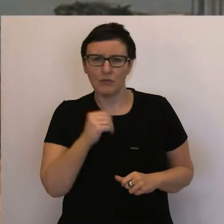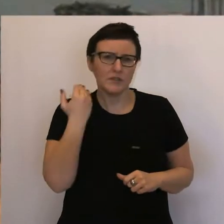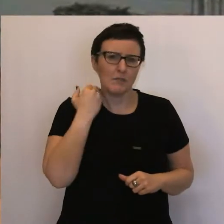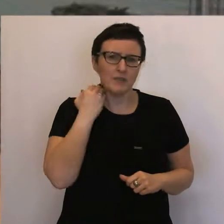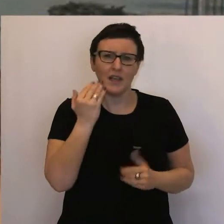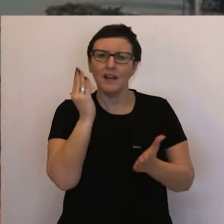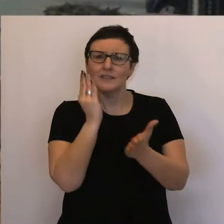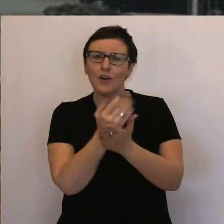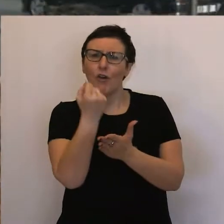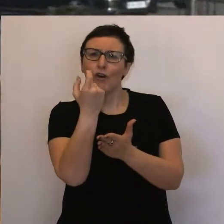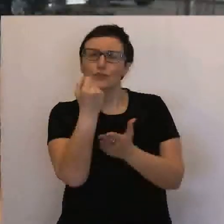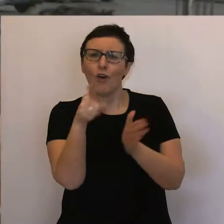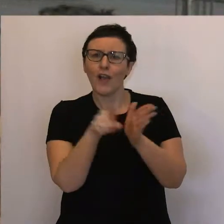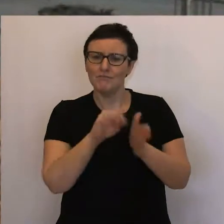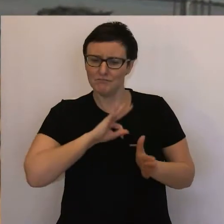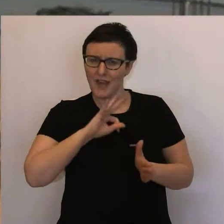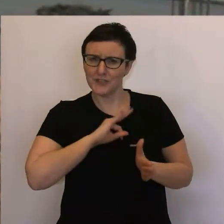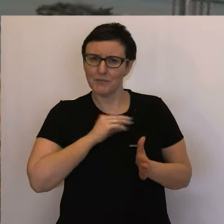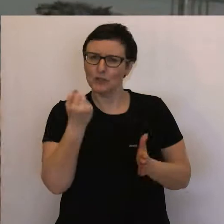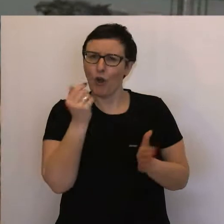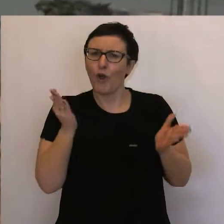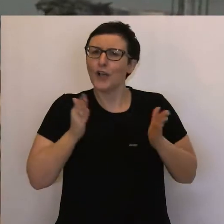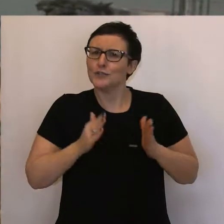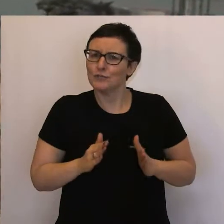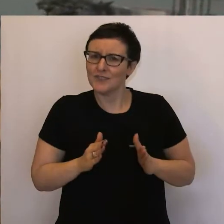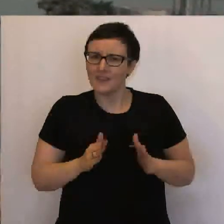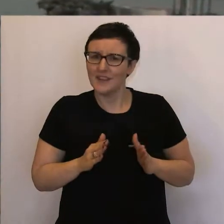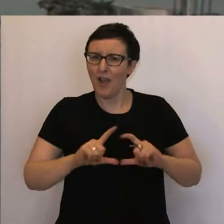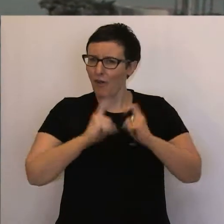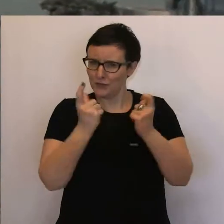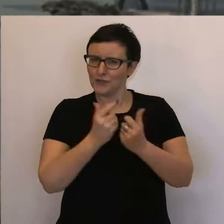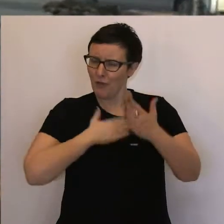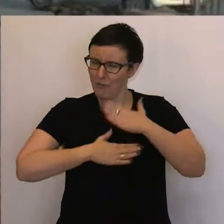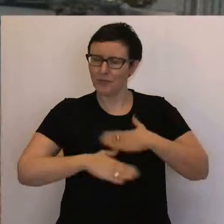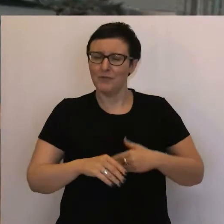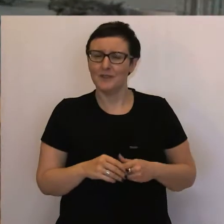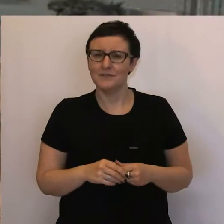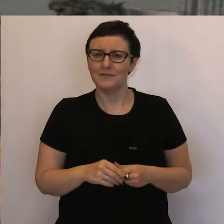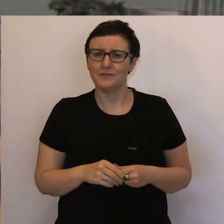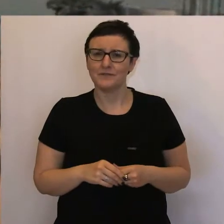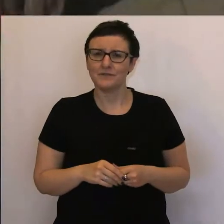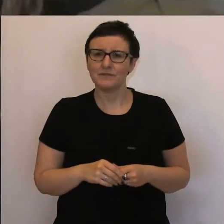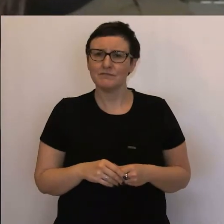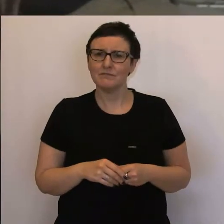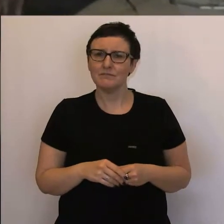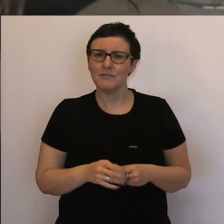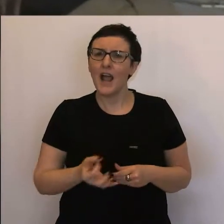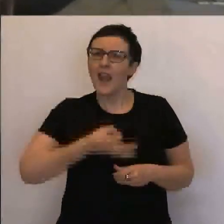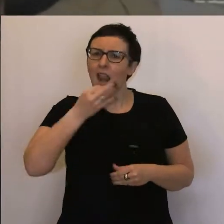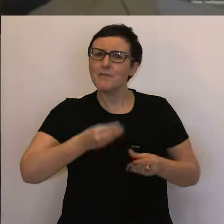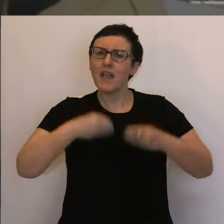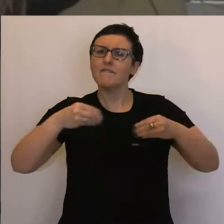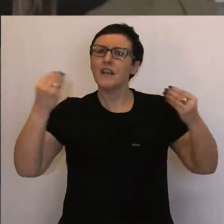Żadnych nałogów, po prostu trochę, może trochę schudnąć, ale raczej wszystko mi się w sobie podoba. Więcej się